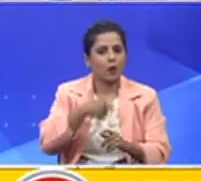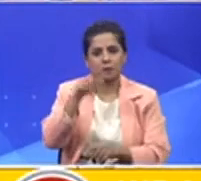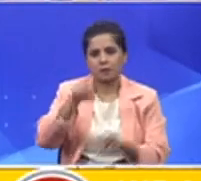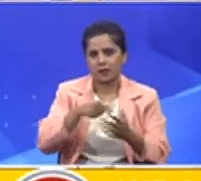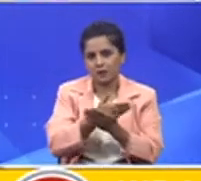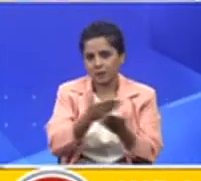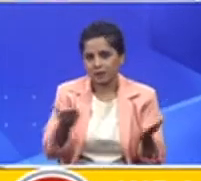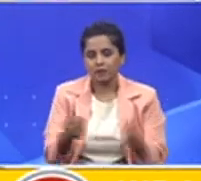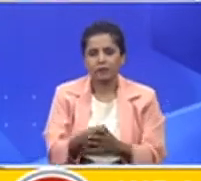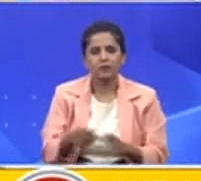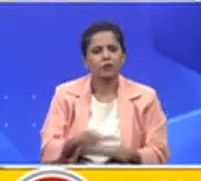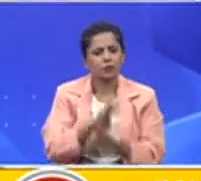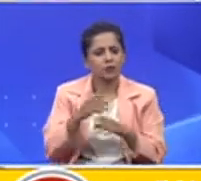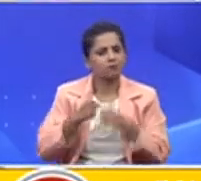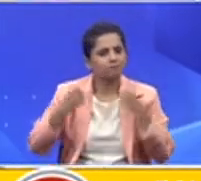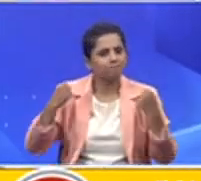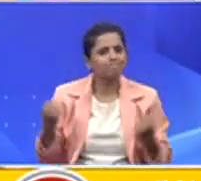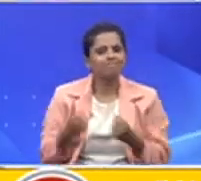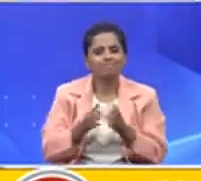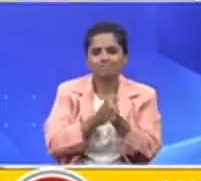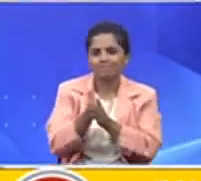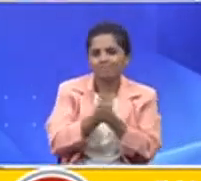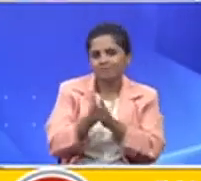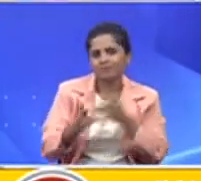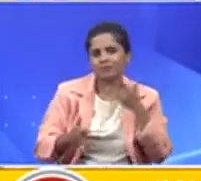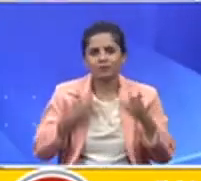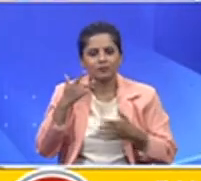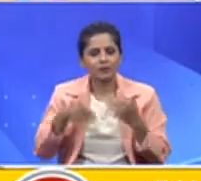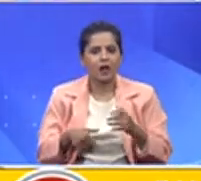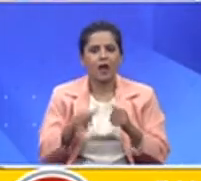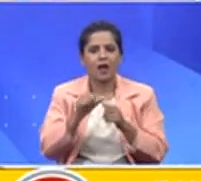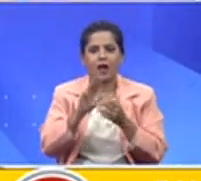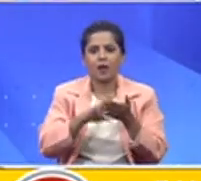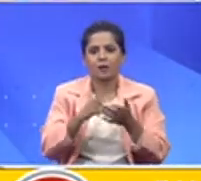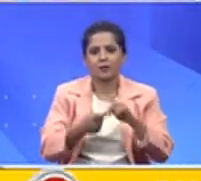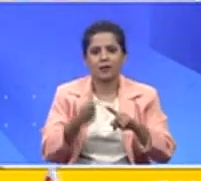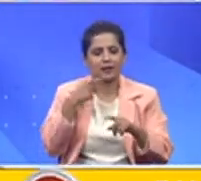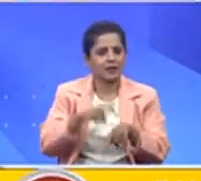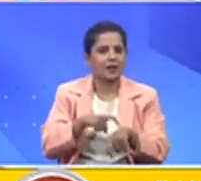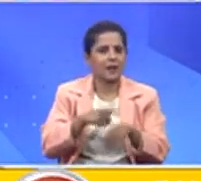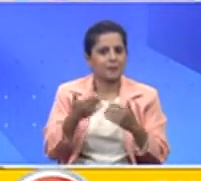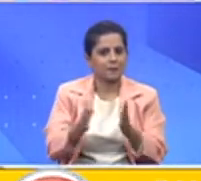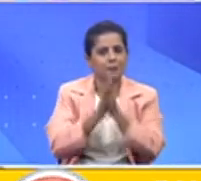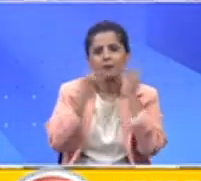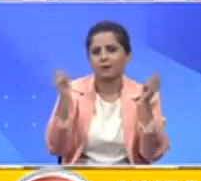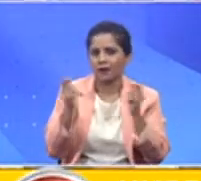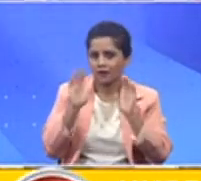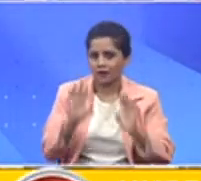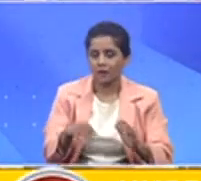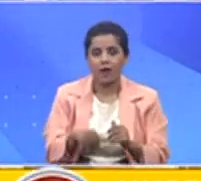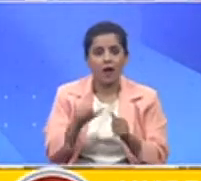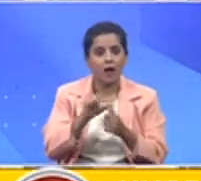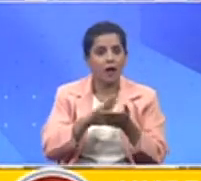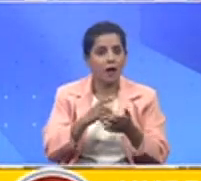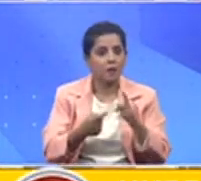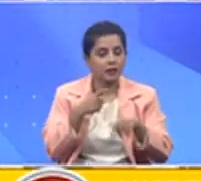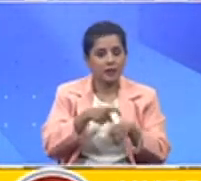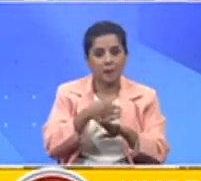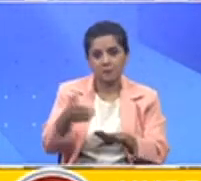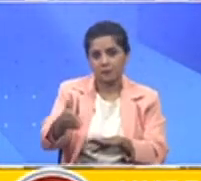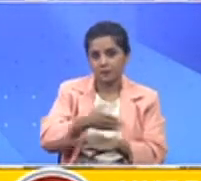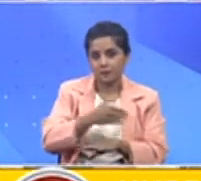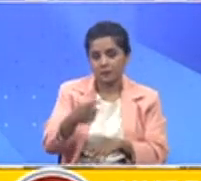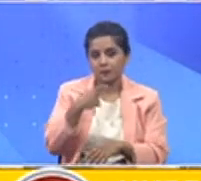पूरे उत्सा से अमरित महोत्सों मना रहे हैं। अमरित महोत्सों के दोरान